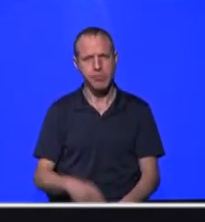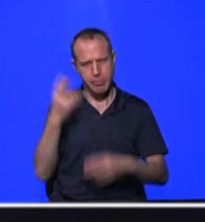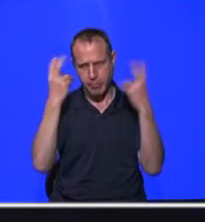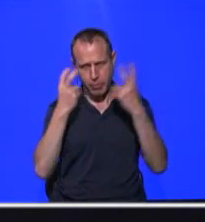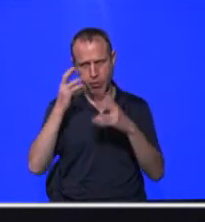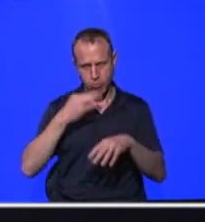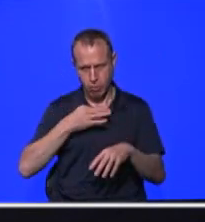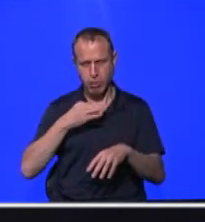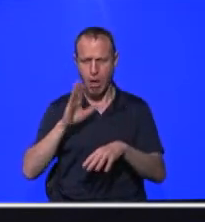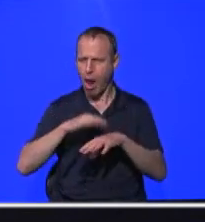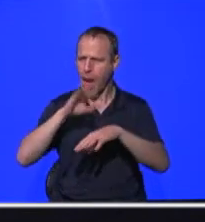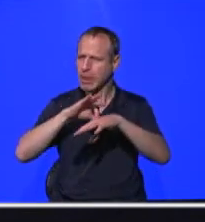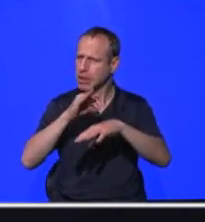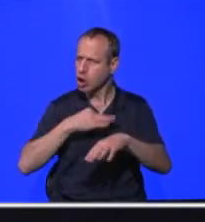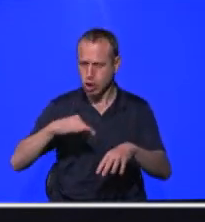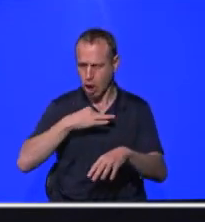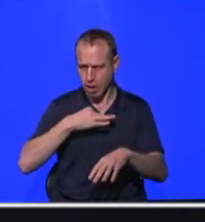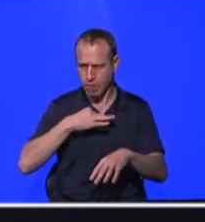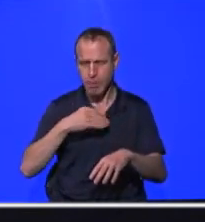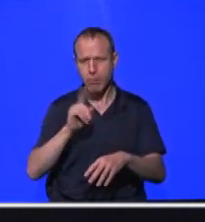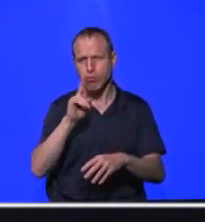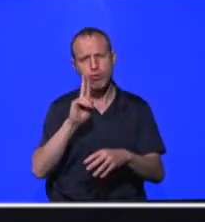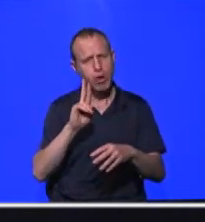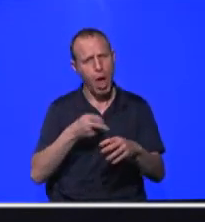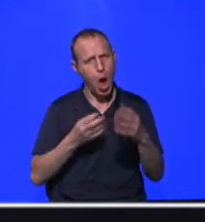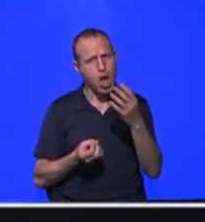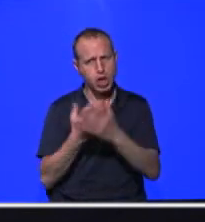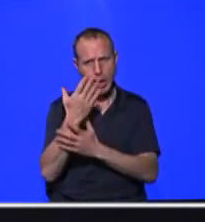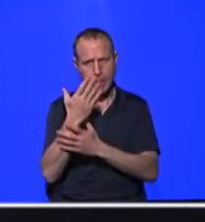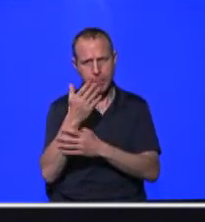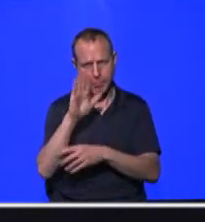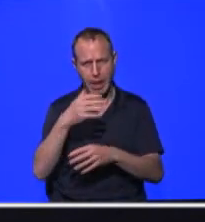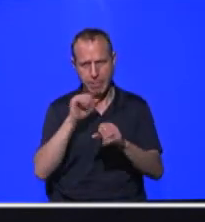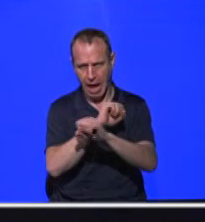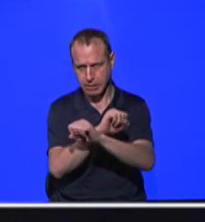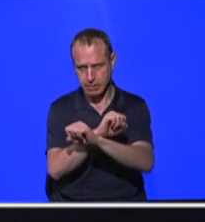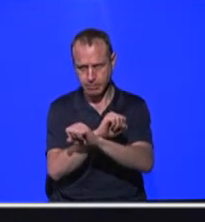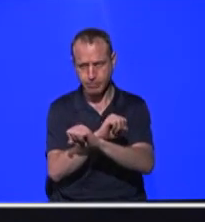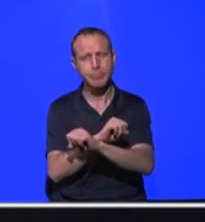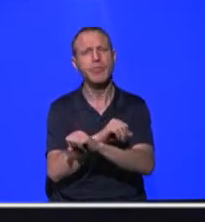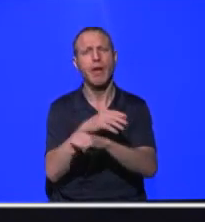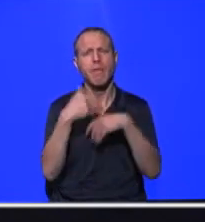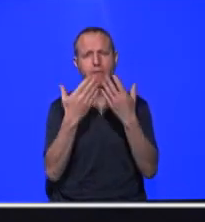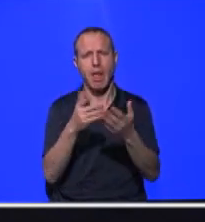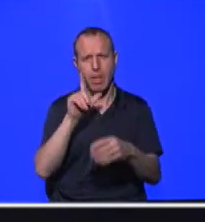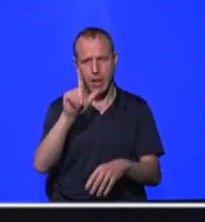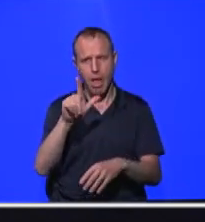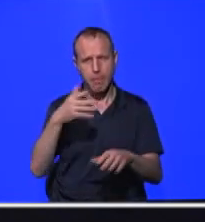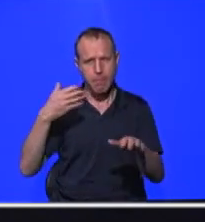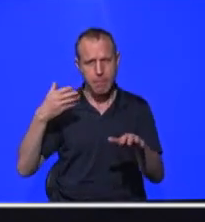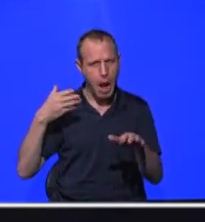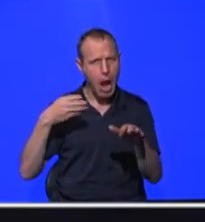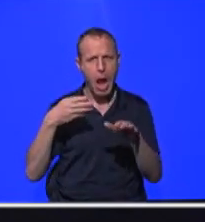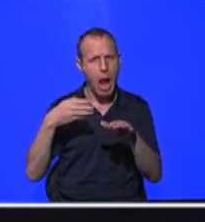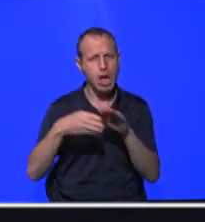מניסיוני על הבשר שלי, שבעצם מי שיכול לשקם את גם את האסירים ולתת להם לחדור